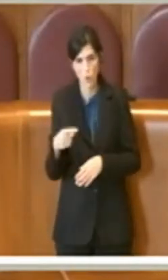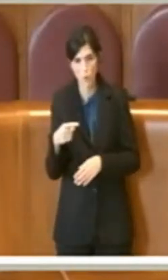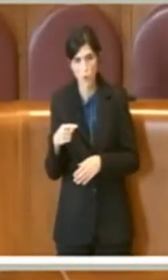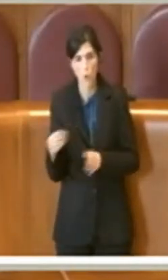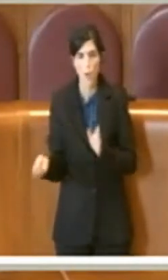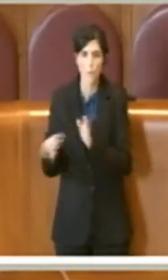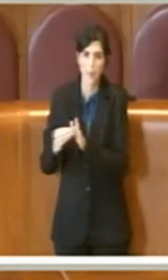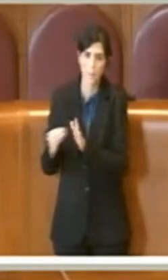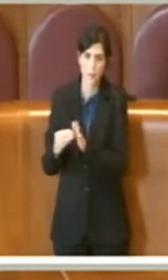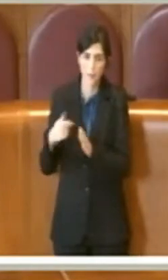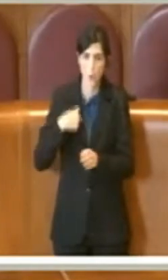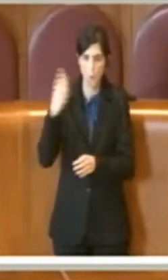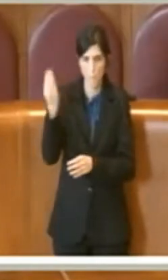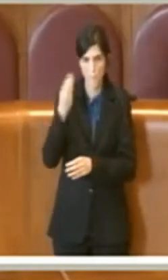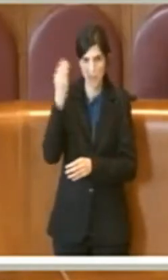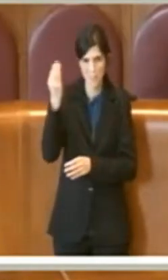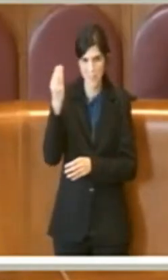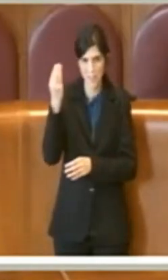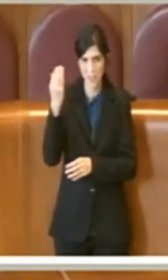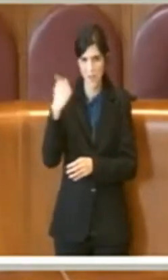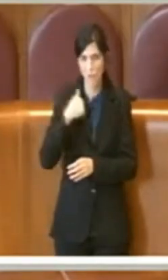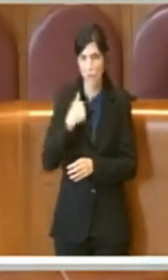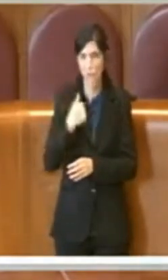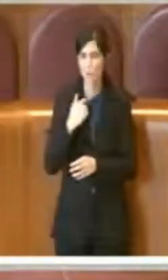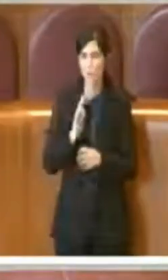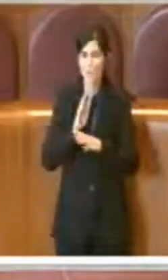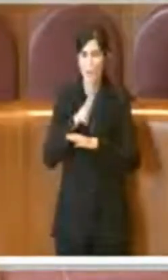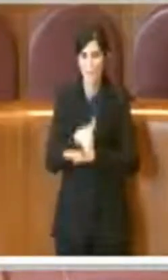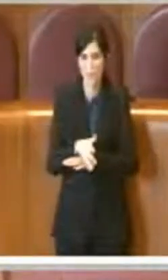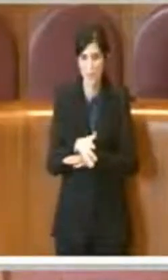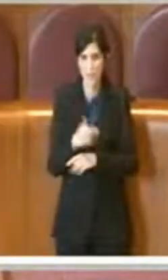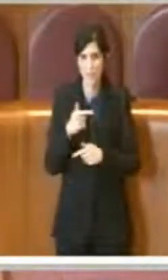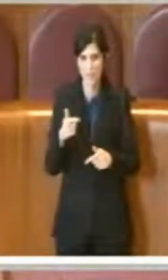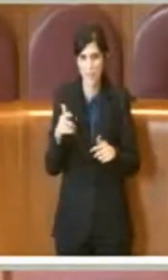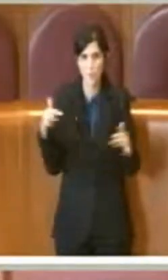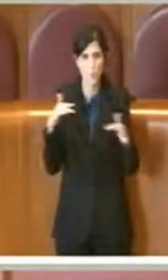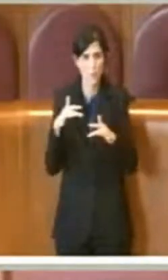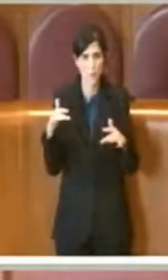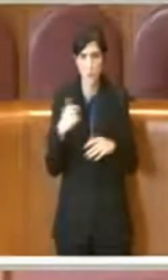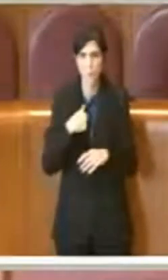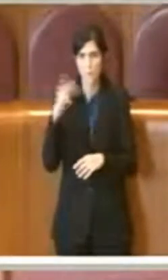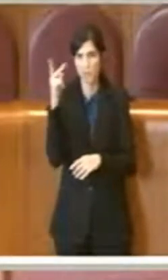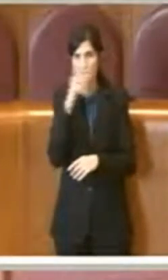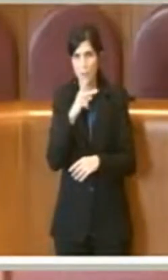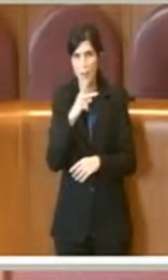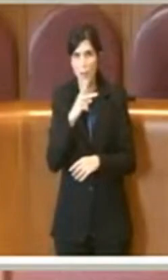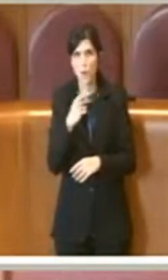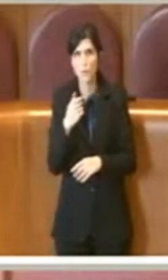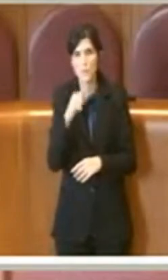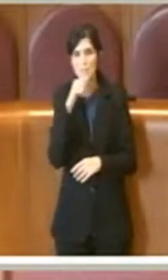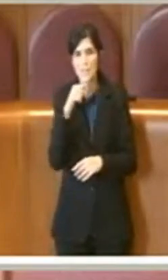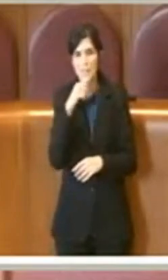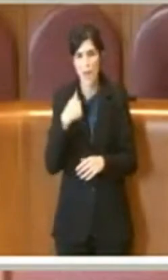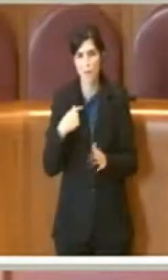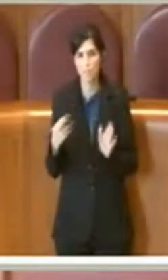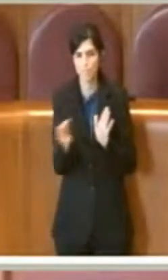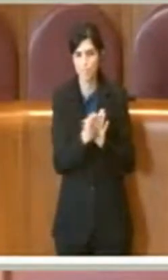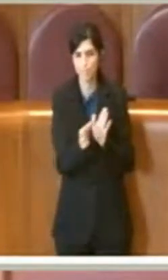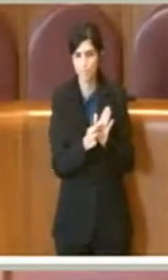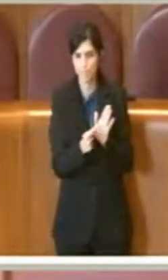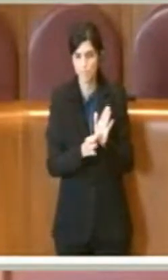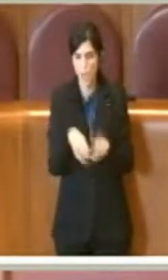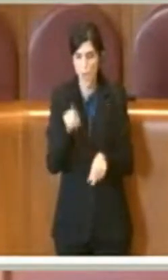ritenevo fosse superfluo intervenire invece penso che sia forse il caso di mettere qualche puntino sulle i